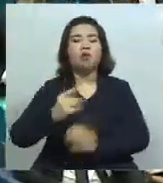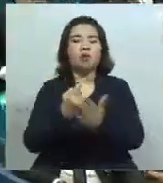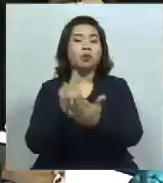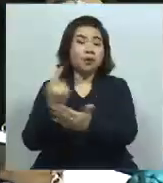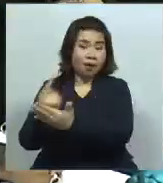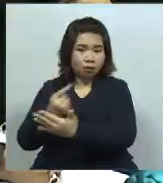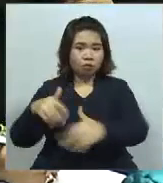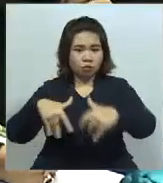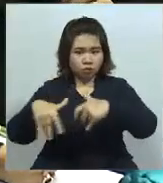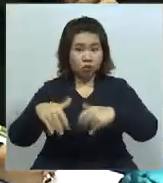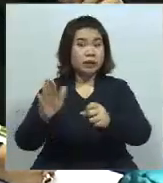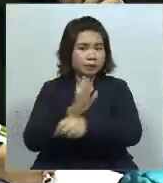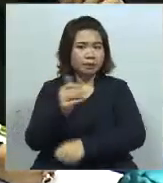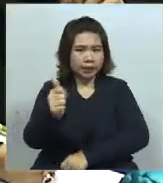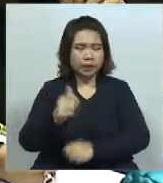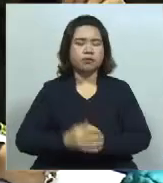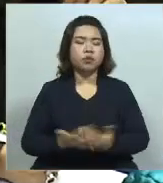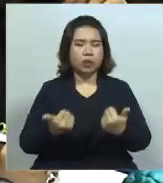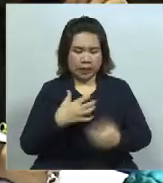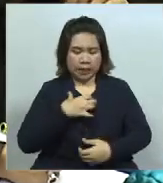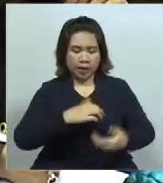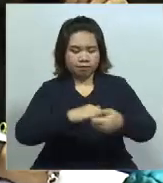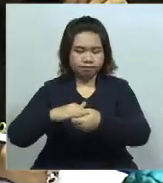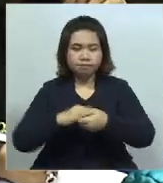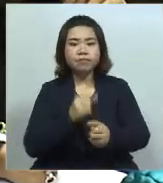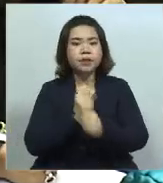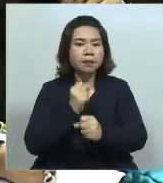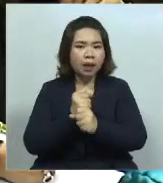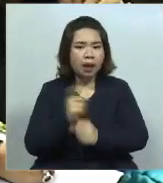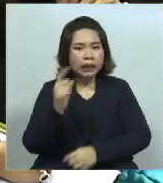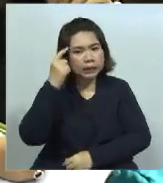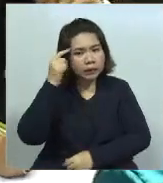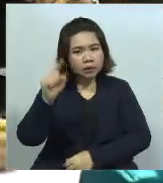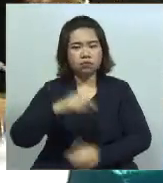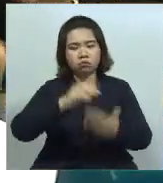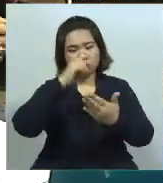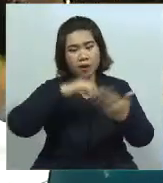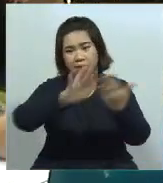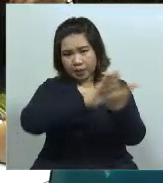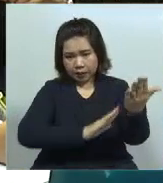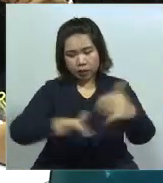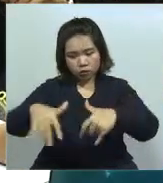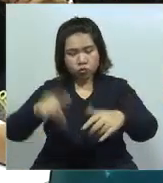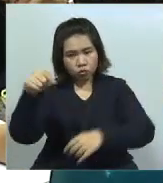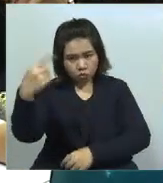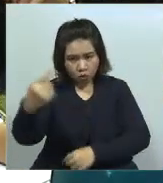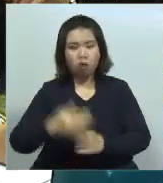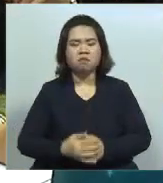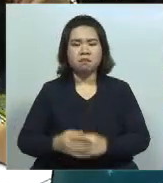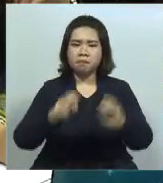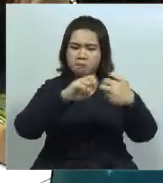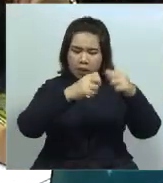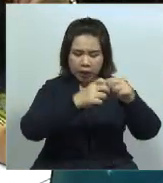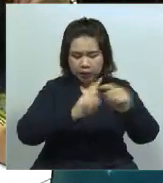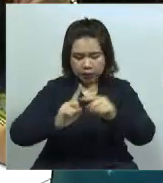เต็มที่โดยจากนี้ไปอยากให้ทุกคนร่วมมือกันทำงานด้วยเจตนารมณ์ที่คำนึงถึงประเทศชาติและประชาชนซึ่งยังมีปัญหาอีก